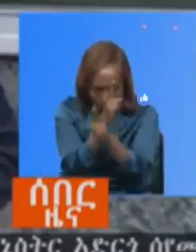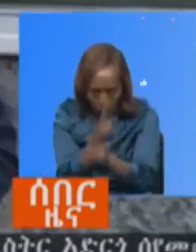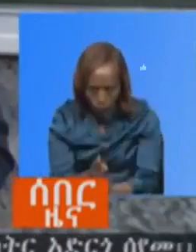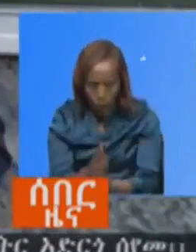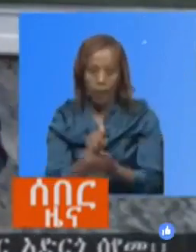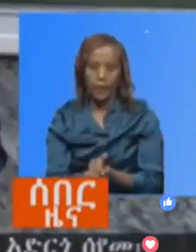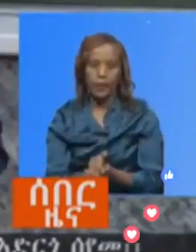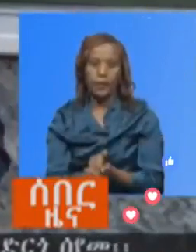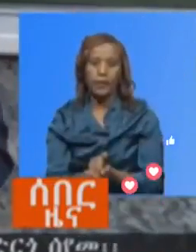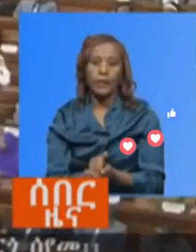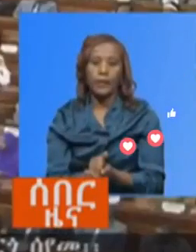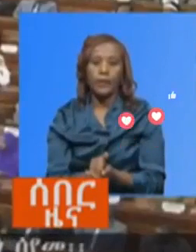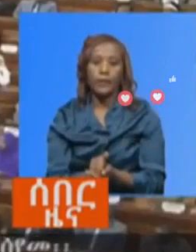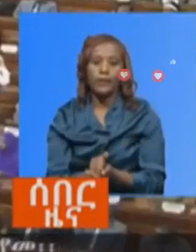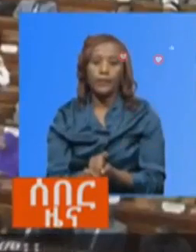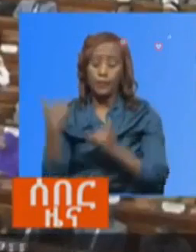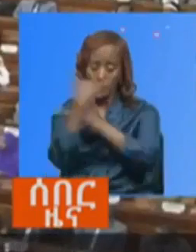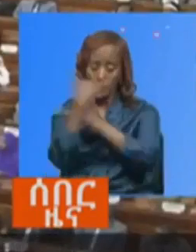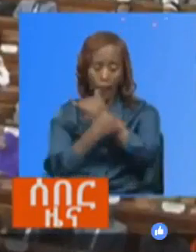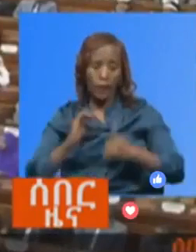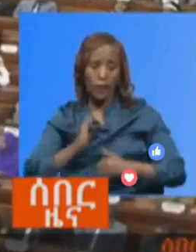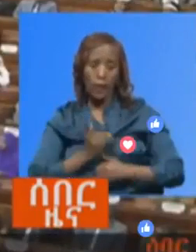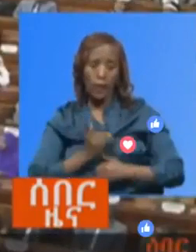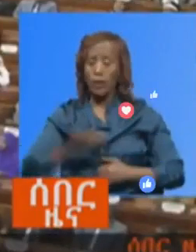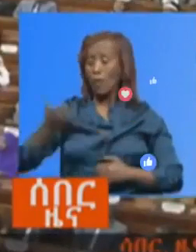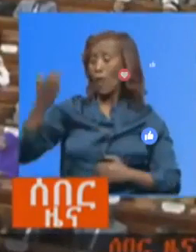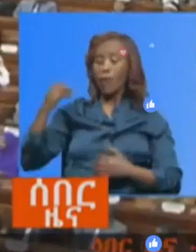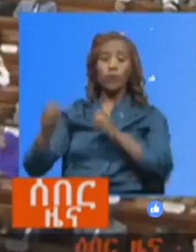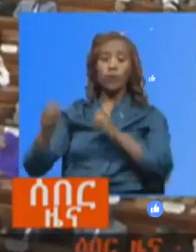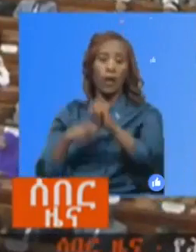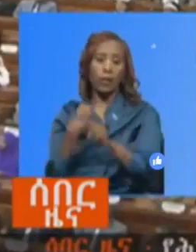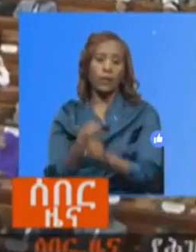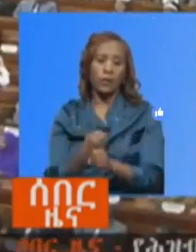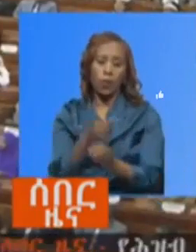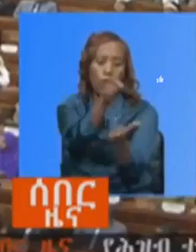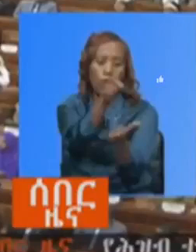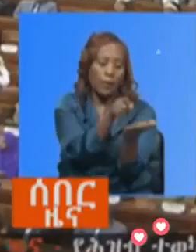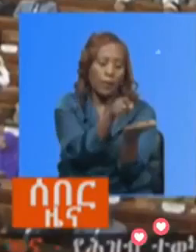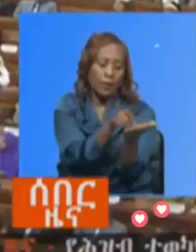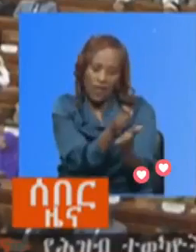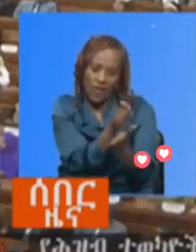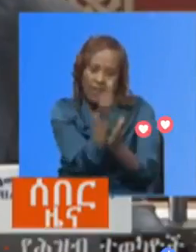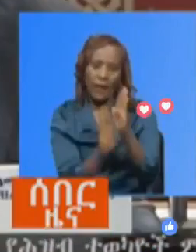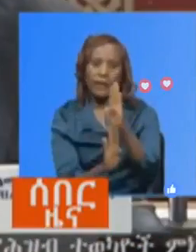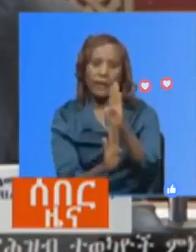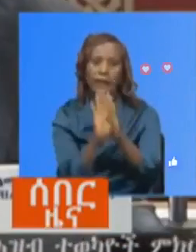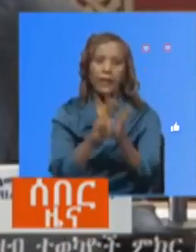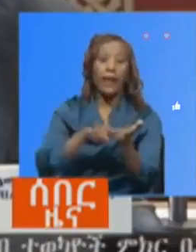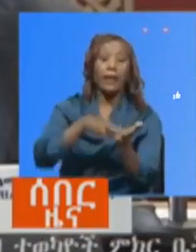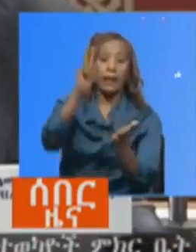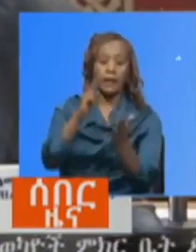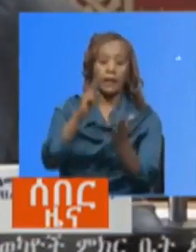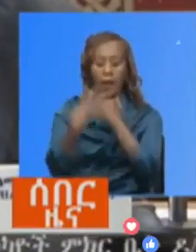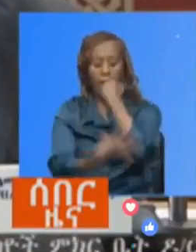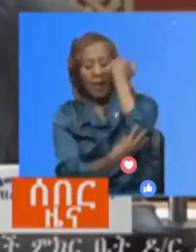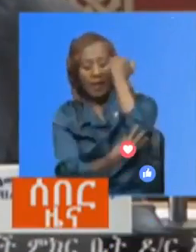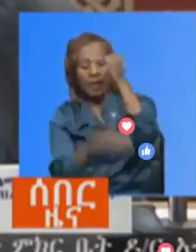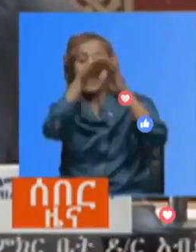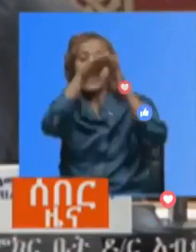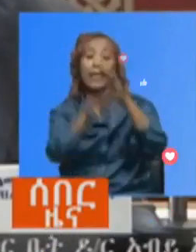ክቡራን፣ ሀገራችን ባለፉት ዓመታት ባስመዘገበችው ፈጣን እድገት የተነሳ በድህነት